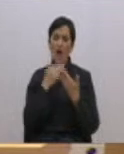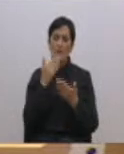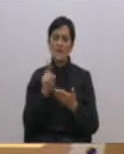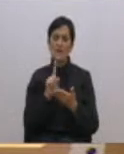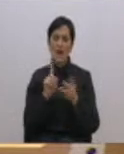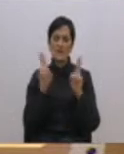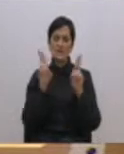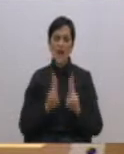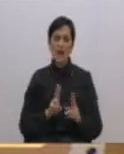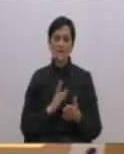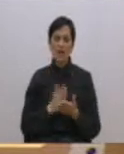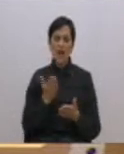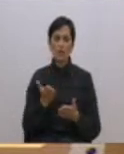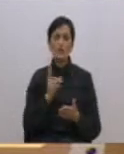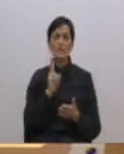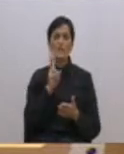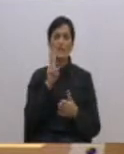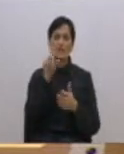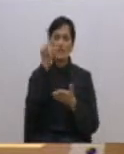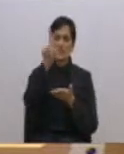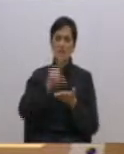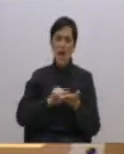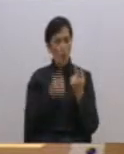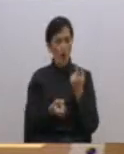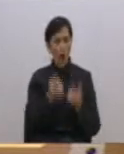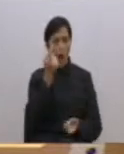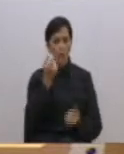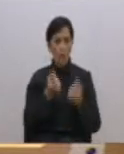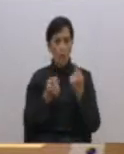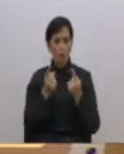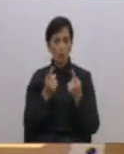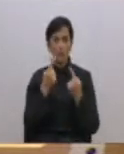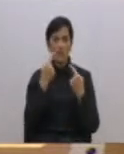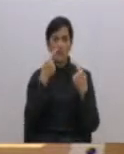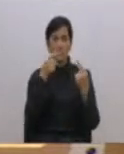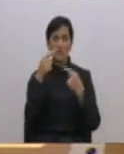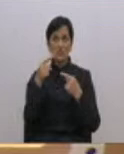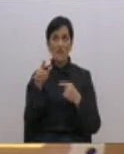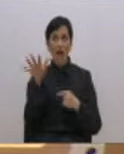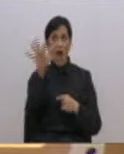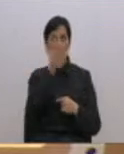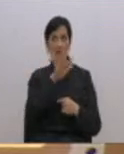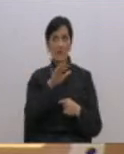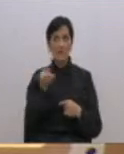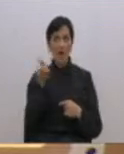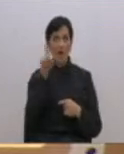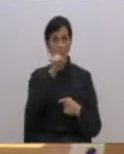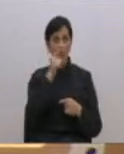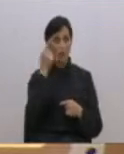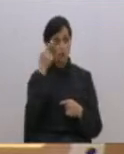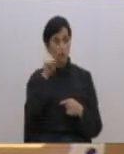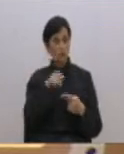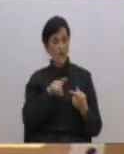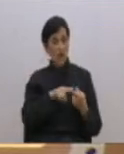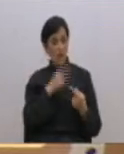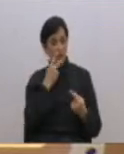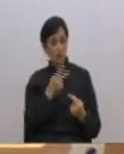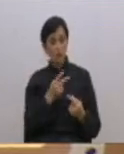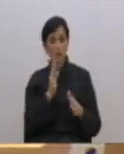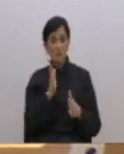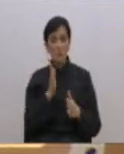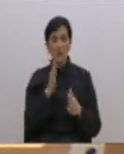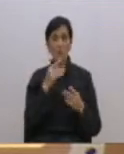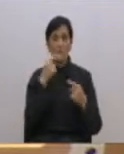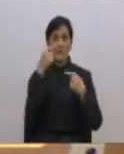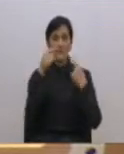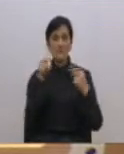de BIS, vizgan la demoiret, Zalian, pe vreo 10 ore, ba, suha, că ne-am spus, am inovație, e tatăl meu, cine bit, dar suha, e